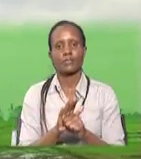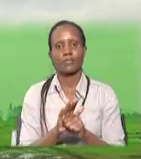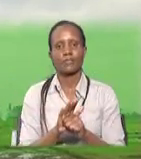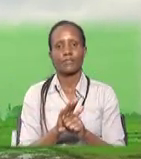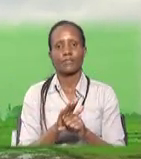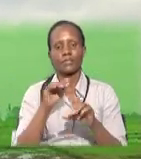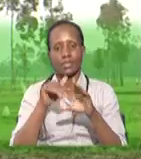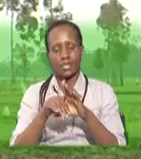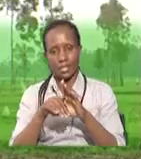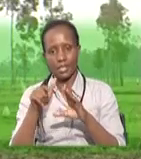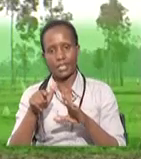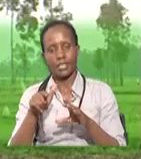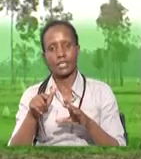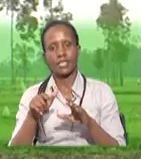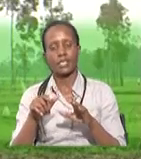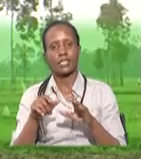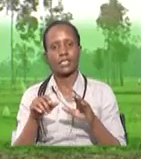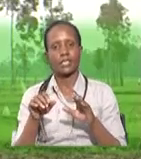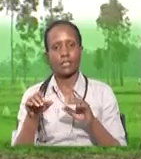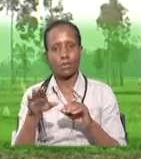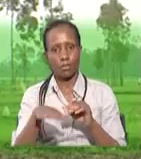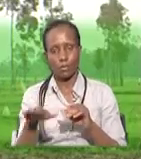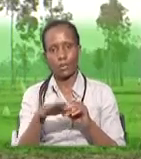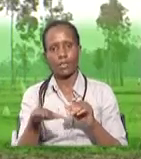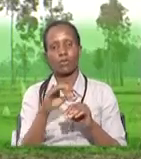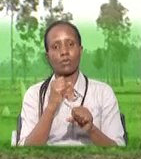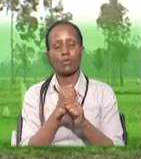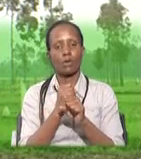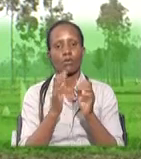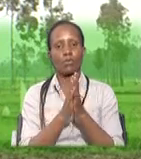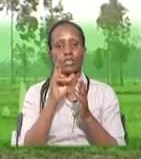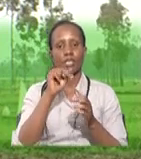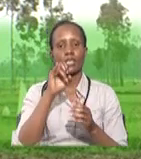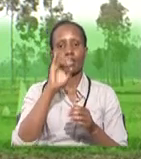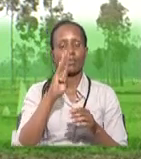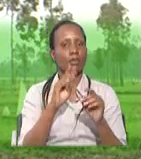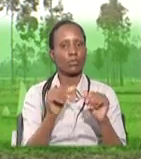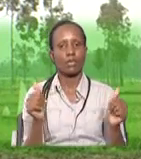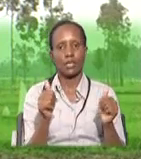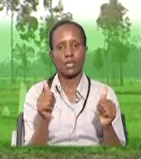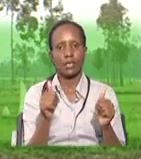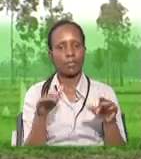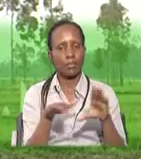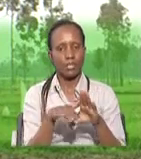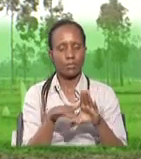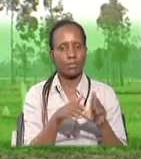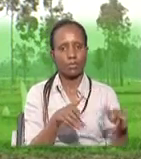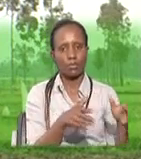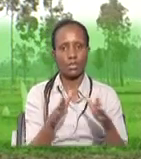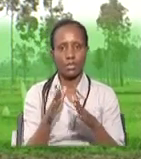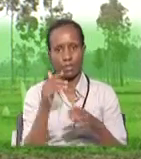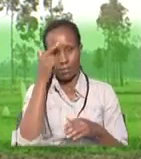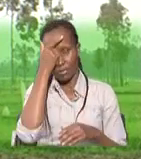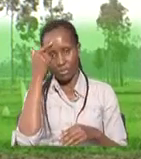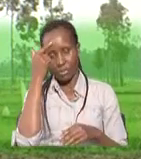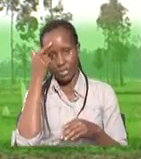Ndani ya skimu sisi tunafanya na NIB mzuri ina participatory manner, sababu sasa wanatuzisa